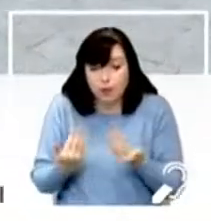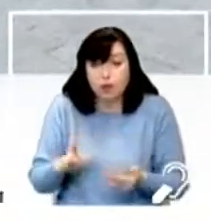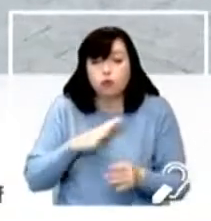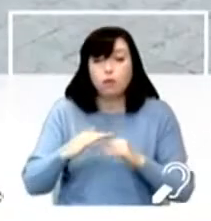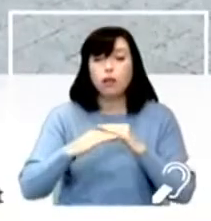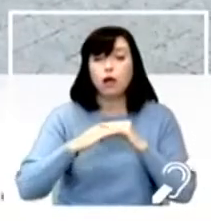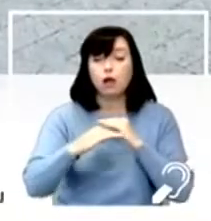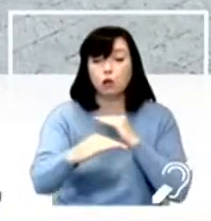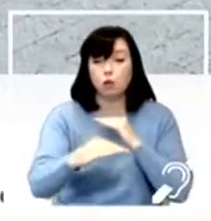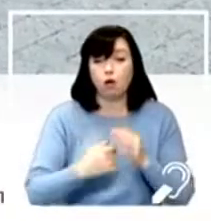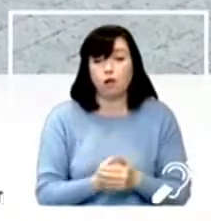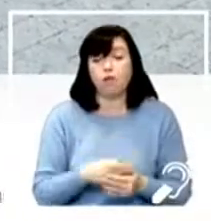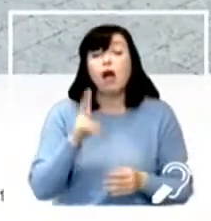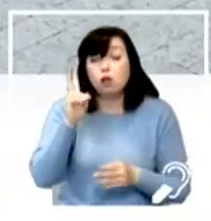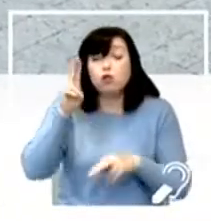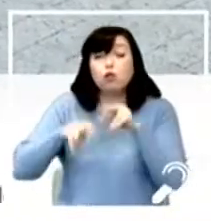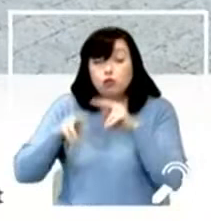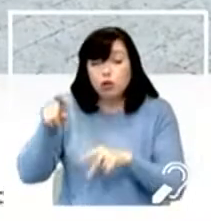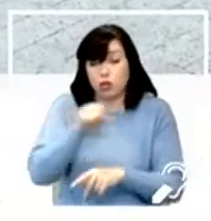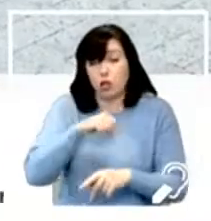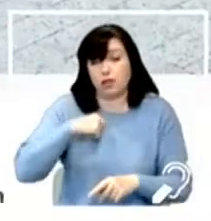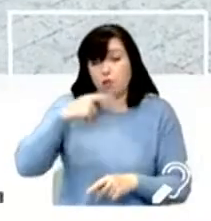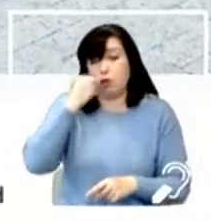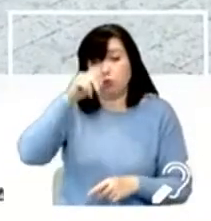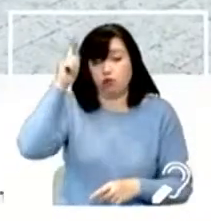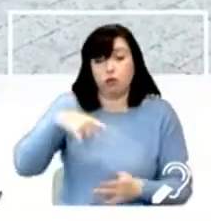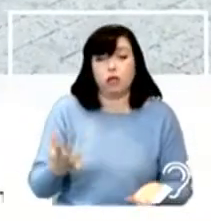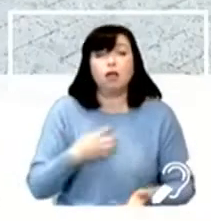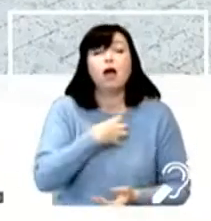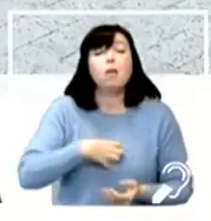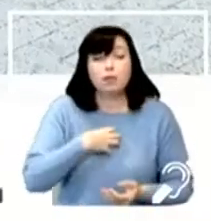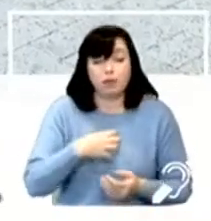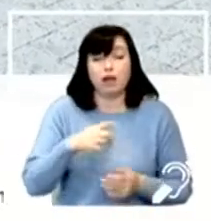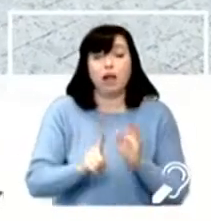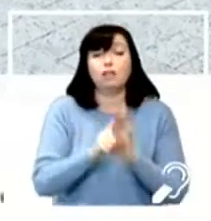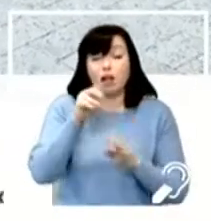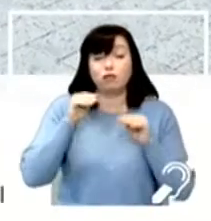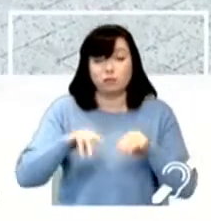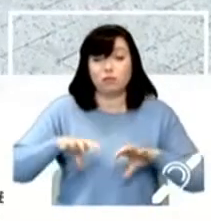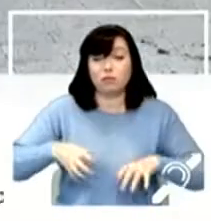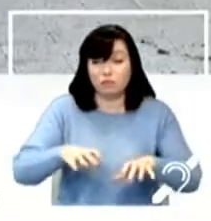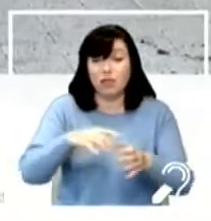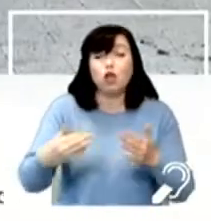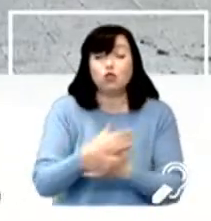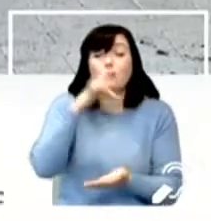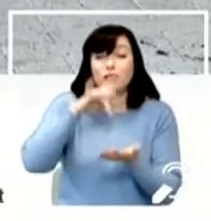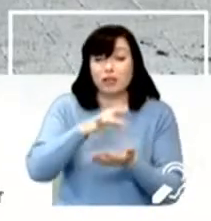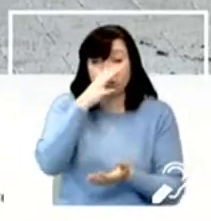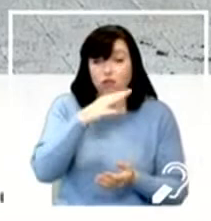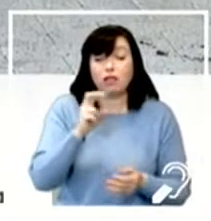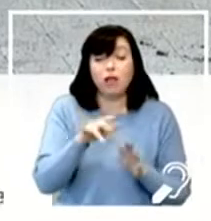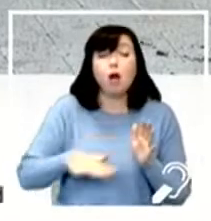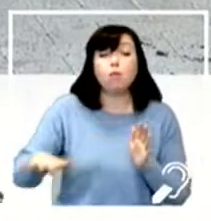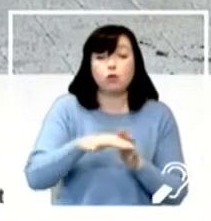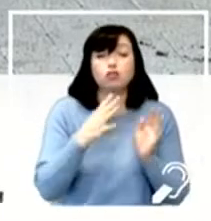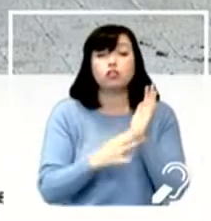ei o fac cum este mai comod. Primăria Chișinău a început instalarea pavajului nou în centrul istoric al Chișinăului pe o